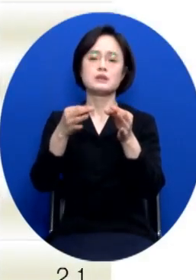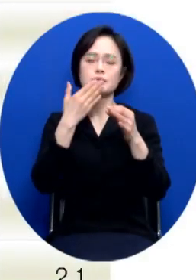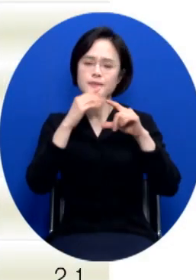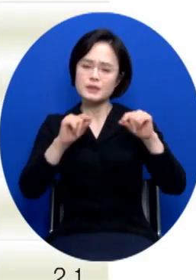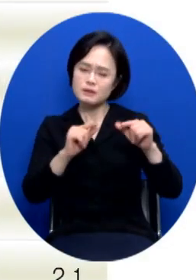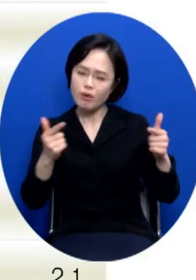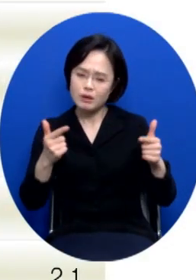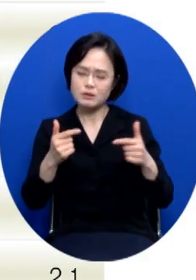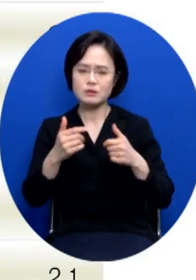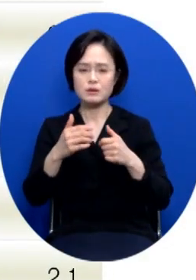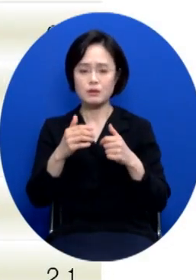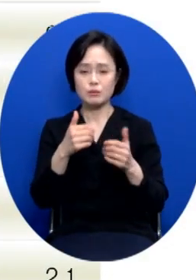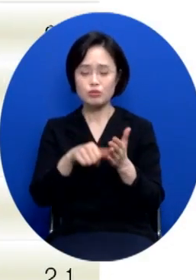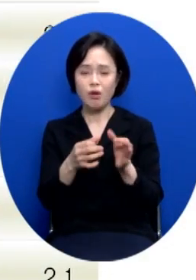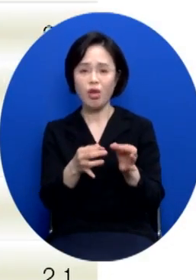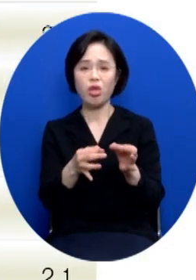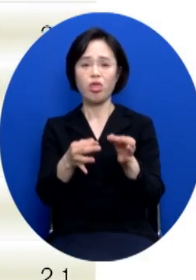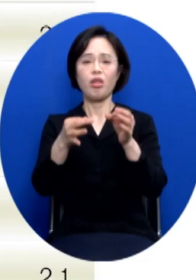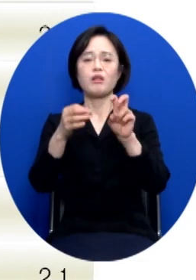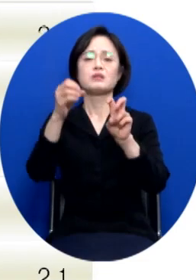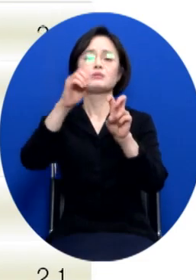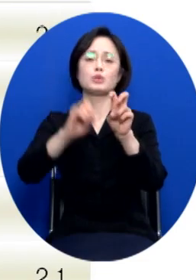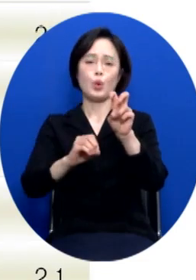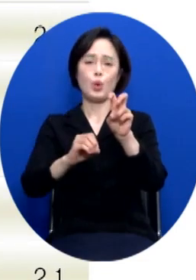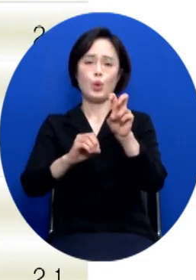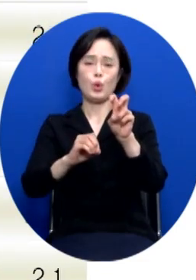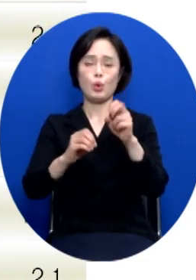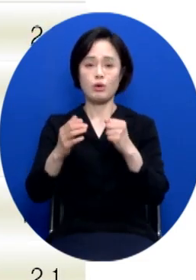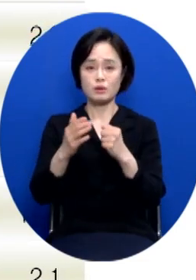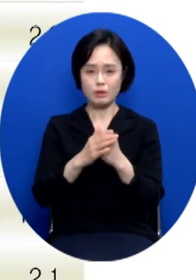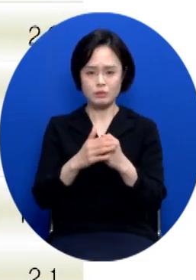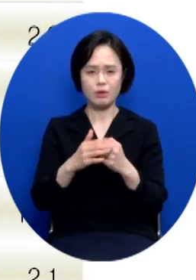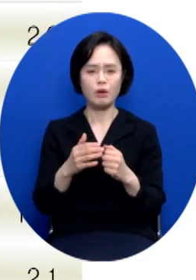지수가 1년 전보다 20% 올라 물가 상승을 견인한 것으로 조사됐습니다.